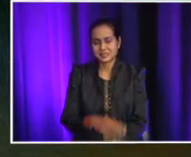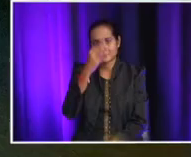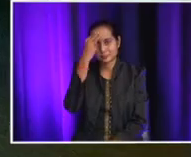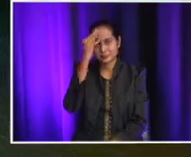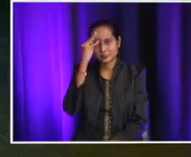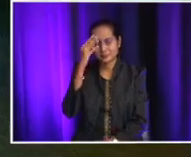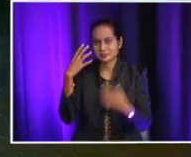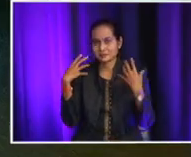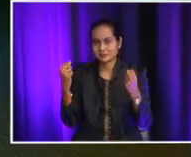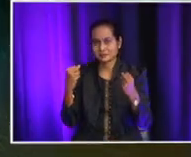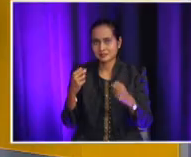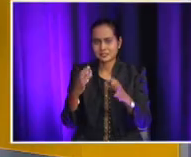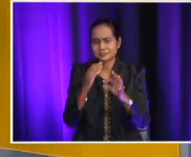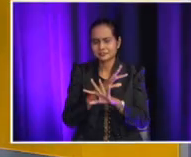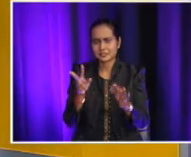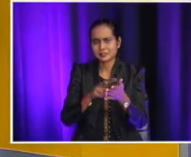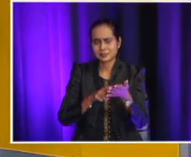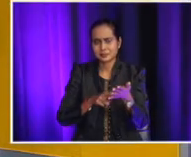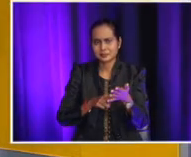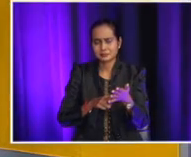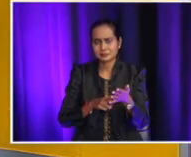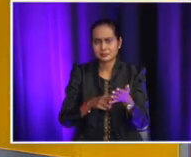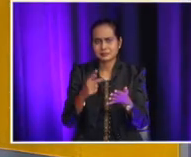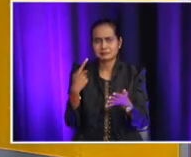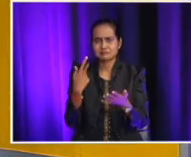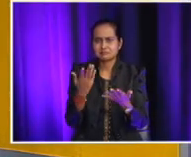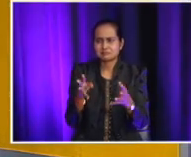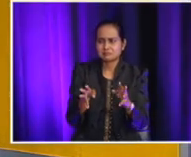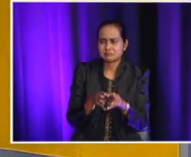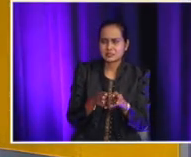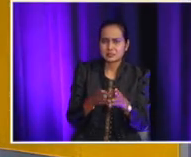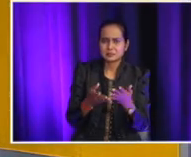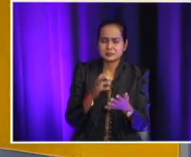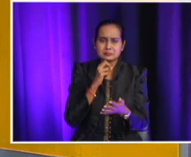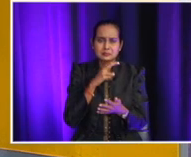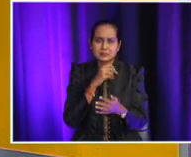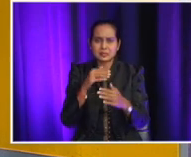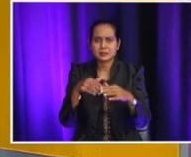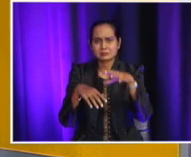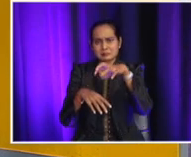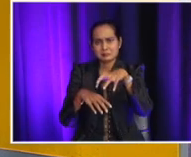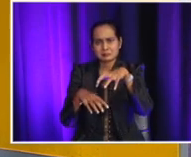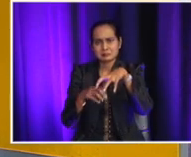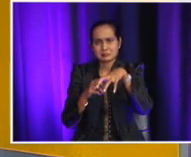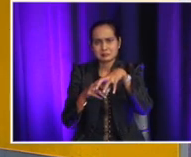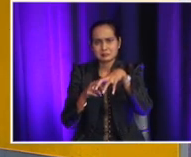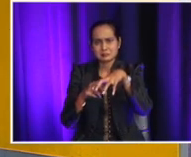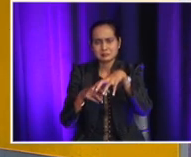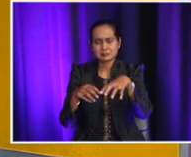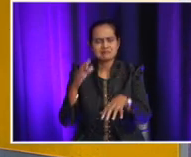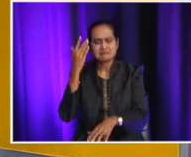kalau kita tidak membaca kita seperti katak di bawah tempur kita tak akan tahu